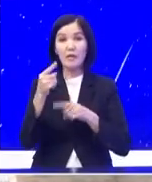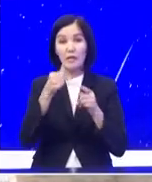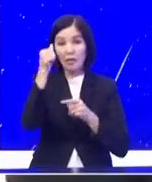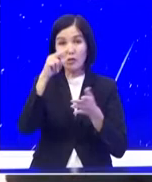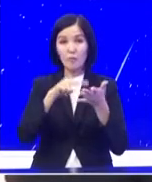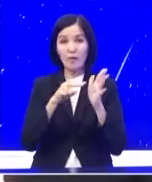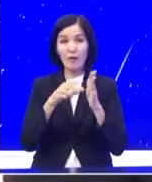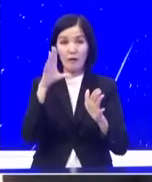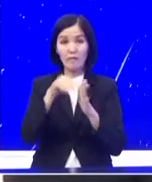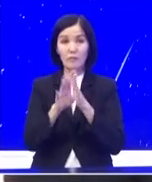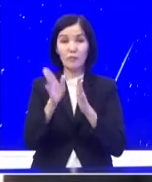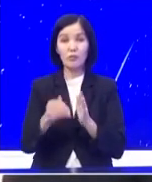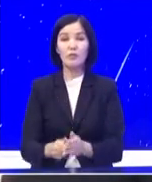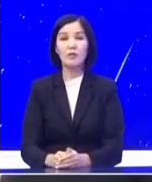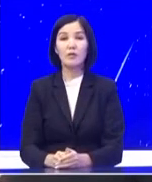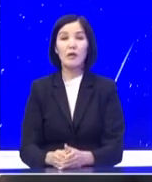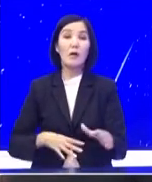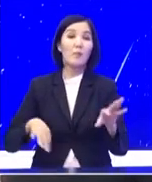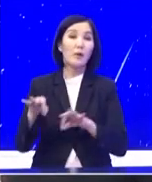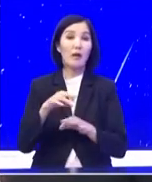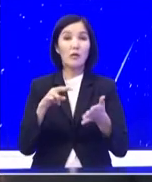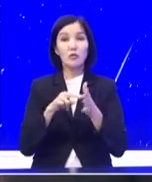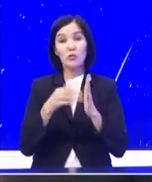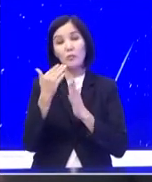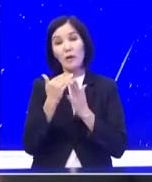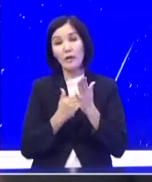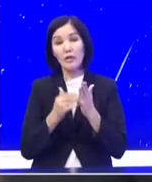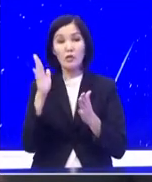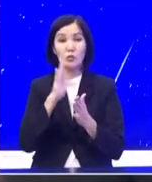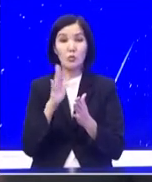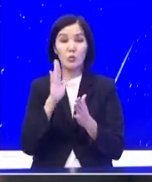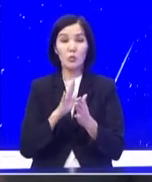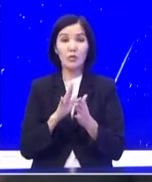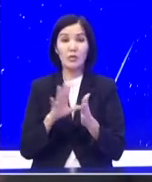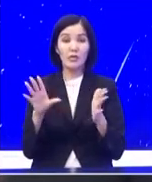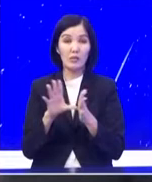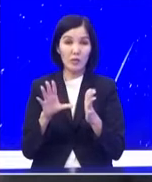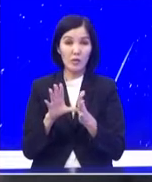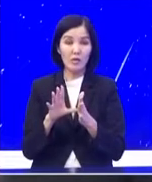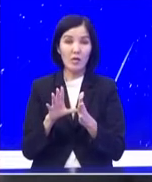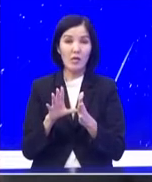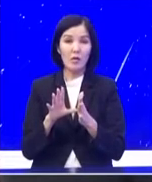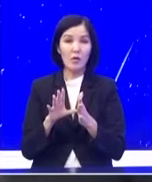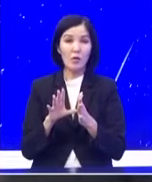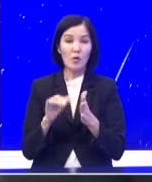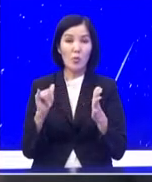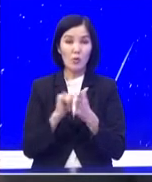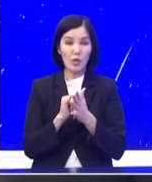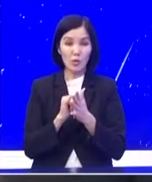дейді. Проект жасатып отырмыз, сол су тартуға, кәріз желісін тартуға, сонымен қатар жарық шамдарын